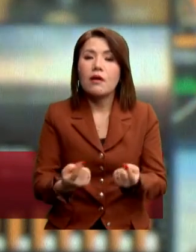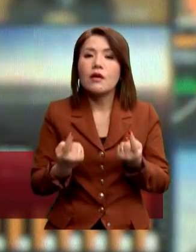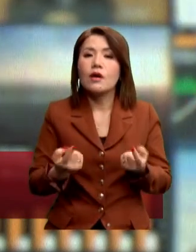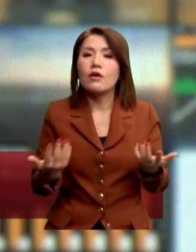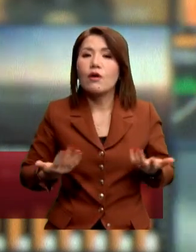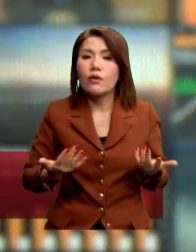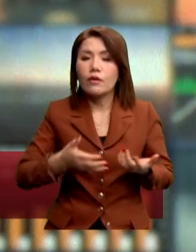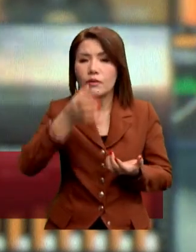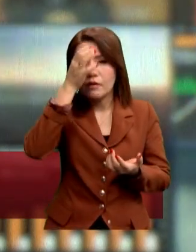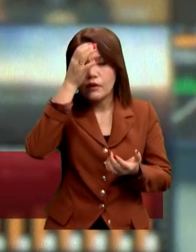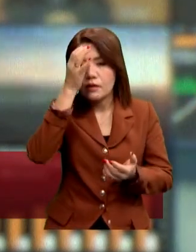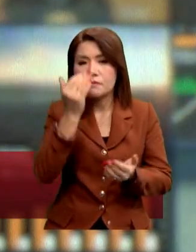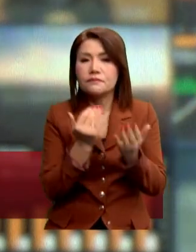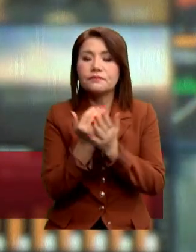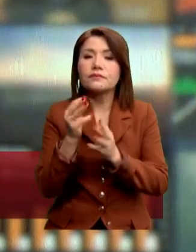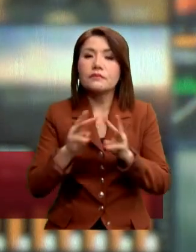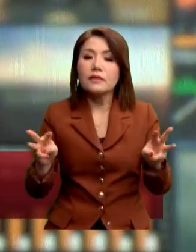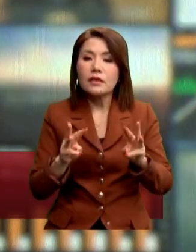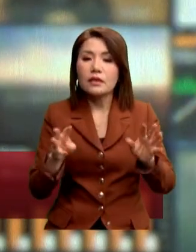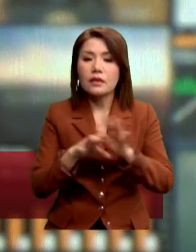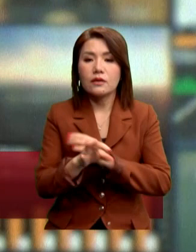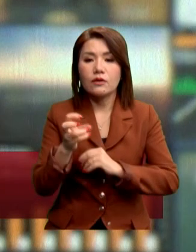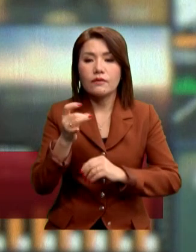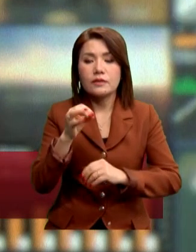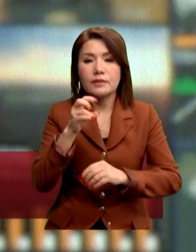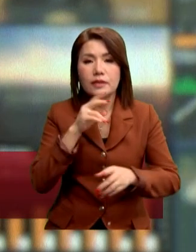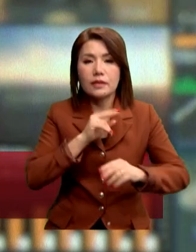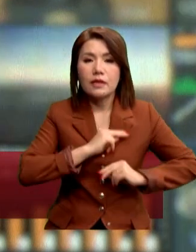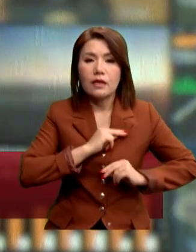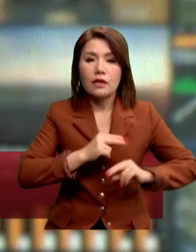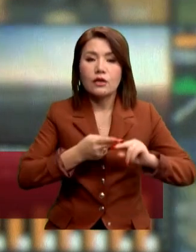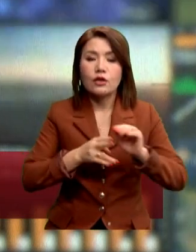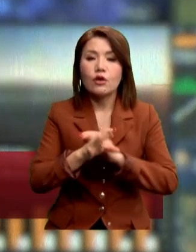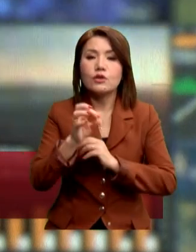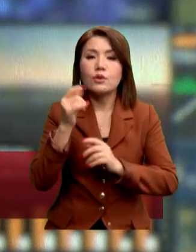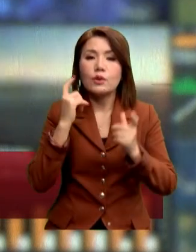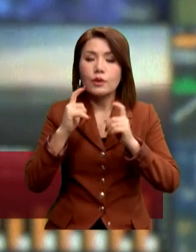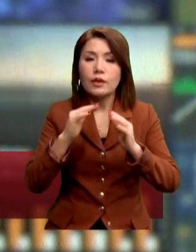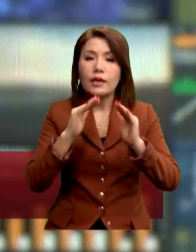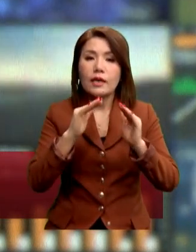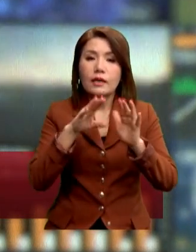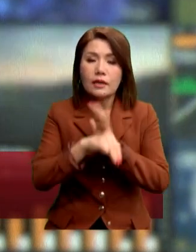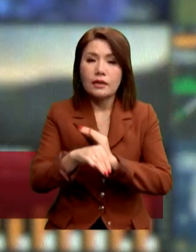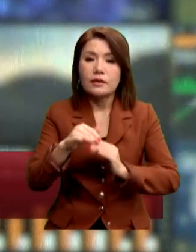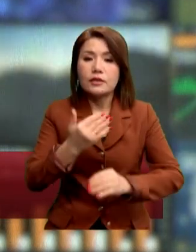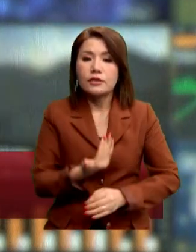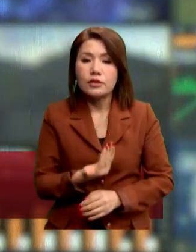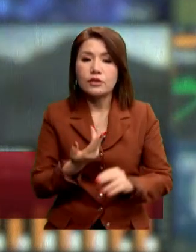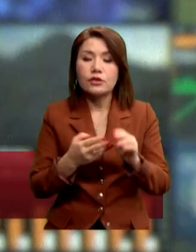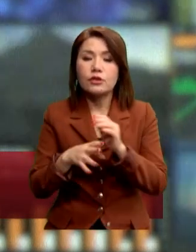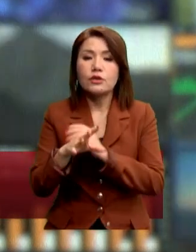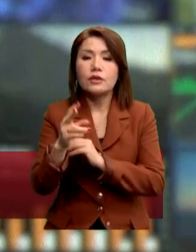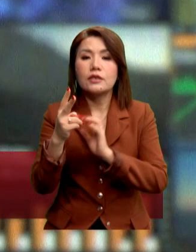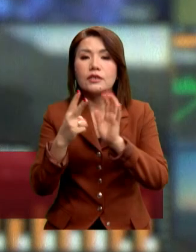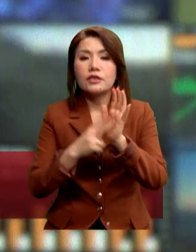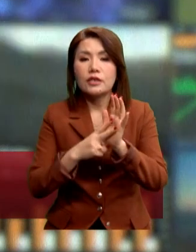және жоғары білім министрлігіне келіп тіреледі. Себебі мемлекеттік серіктестік негізінде студенттердің жату ақысын өтейтін қаражат соңғы 7